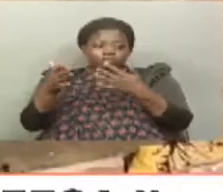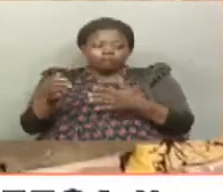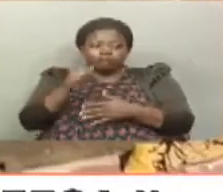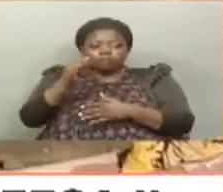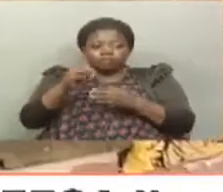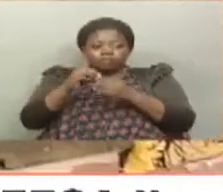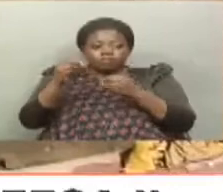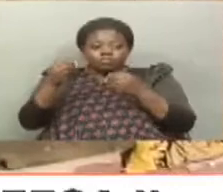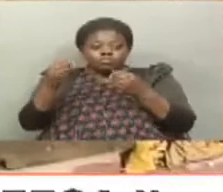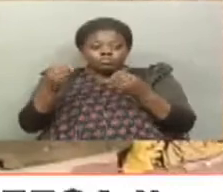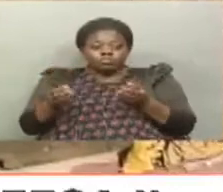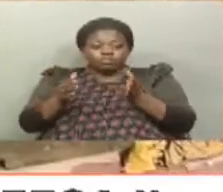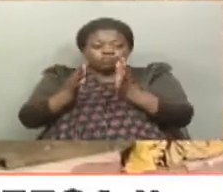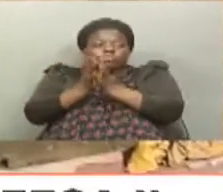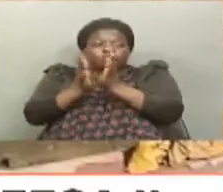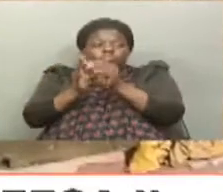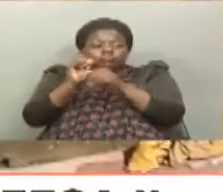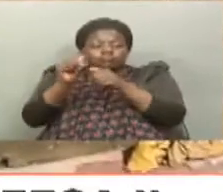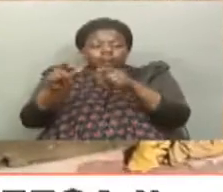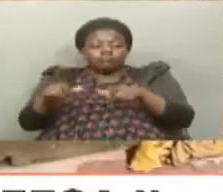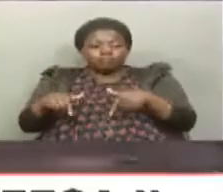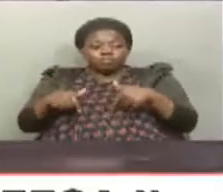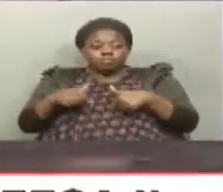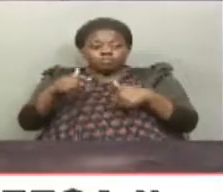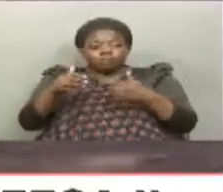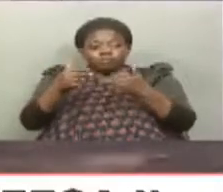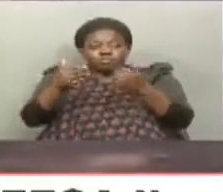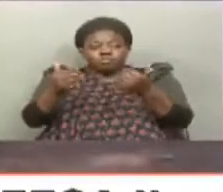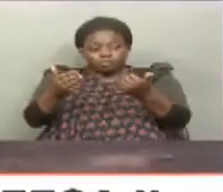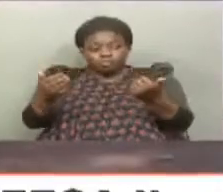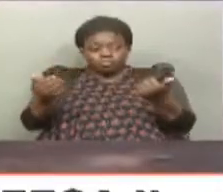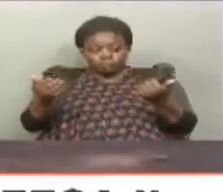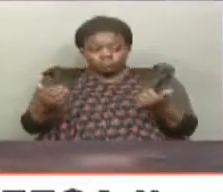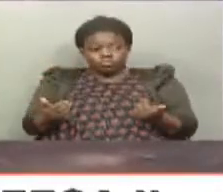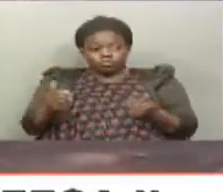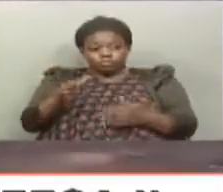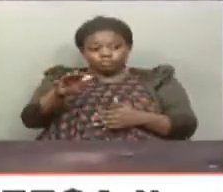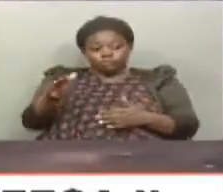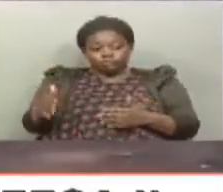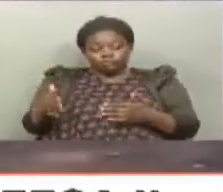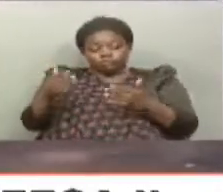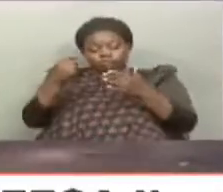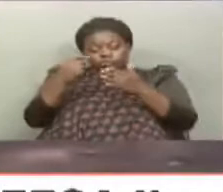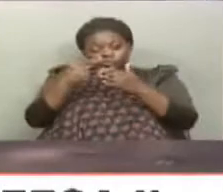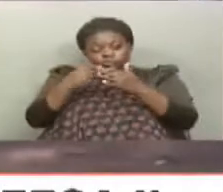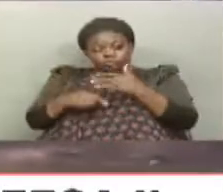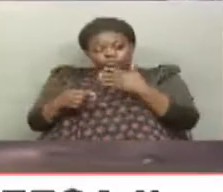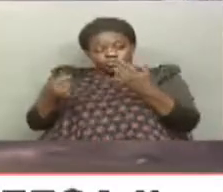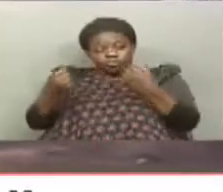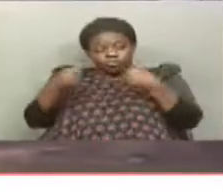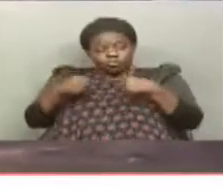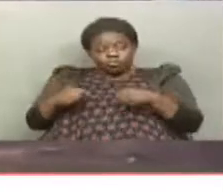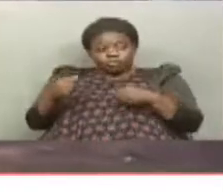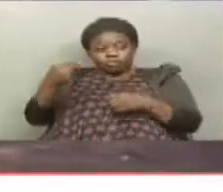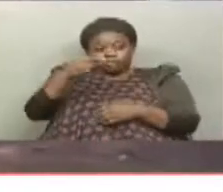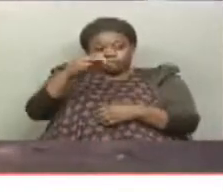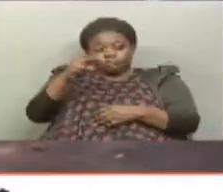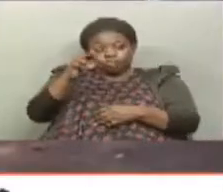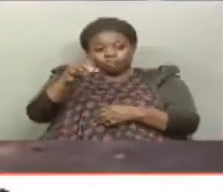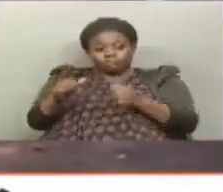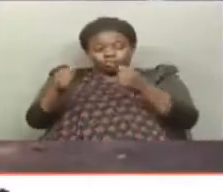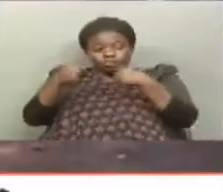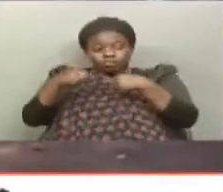muzukulu w'omugenzi anyonyodde ku mulamu bwe kosa n'abazzukulu nga bo ab'okukitundu bamutendereza olw'ekikolwa ekyobuzira kye yakola